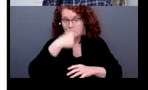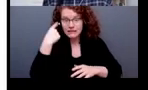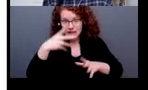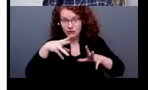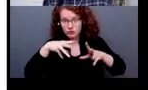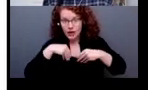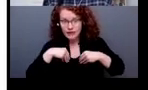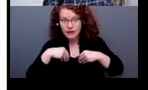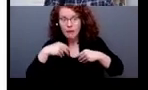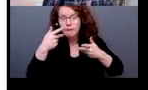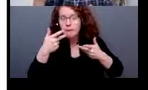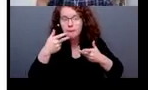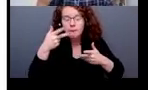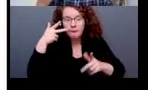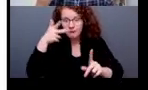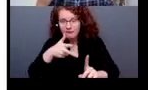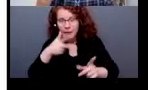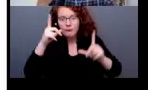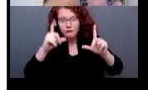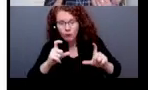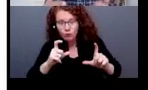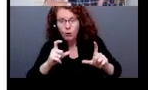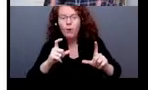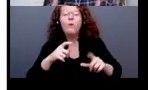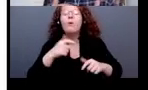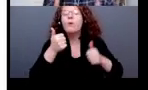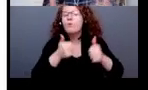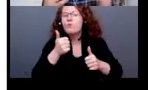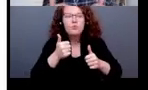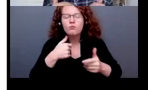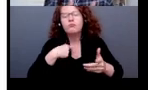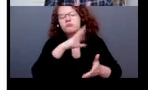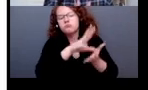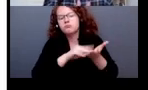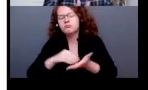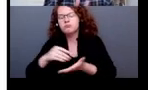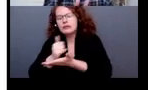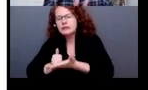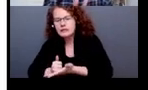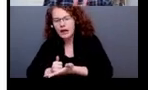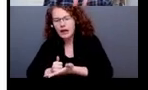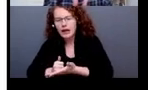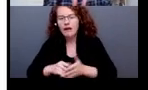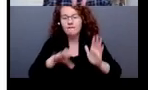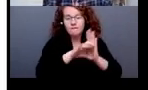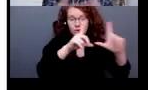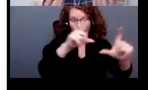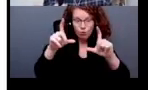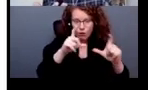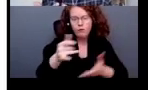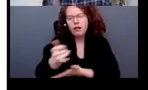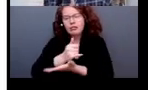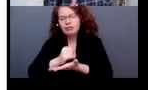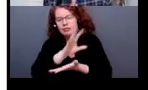des personnes dans les boutiques, je redessinais en fait les photos dans un deuxième temps pour préserver leur anonymat et